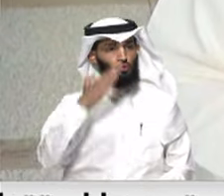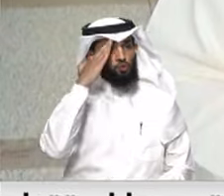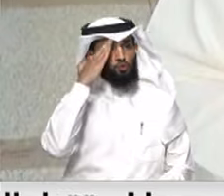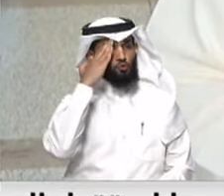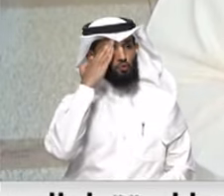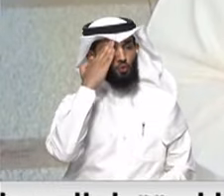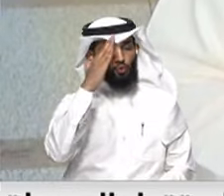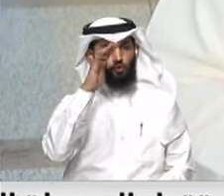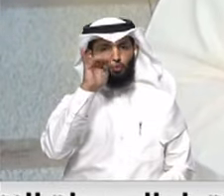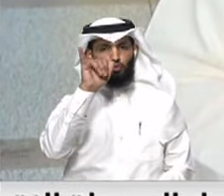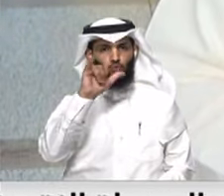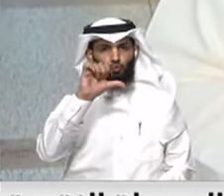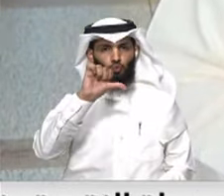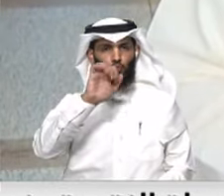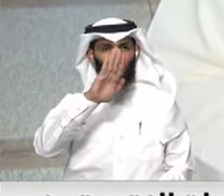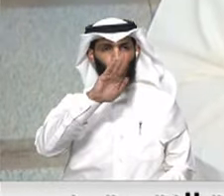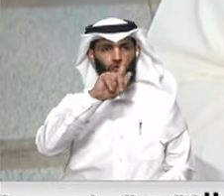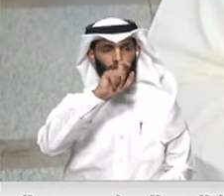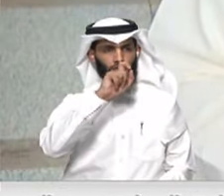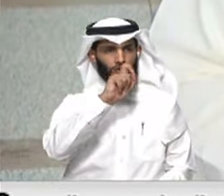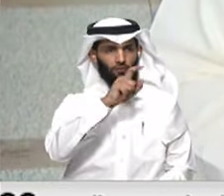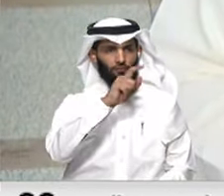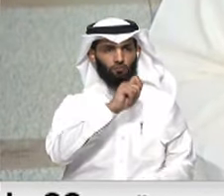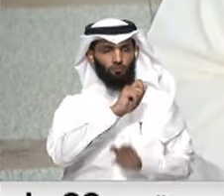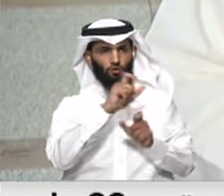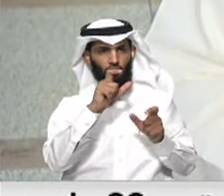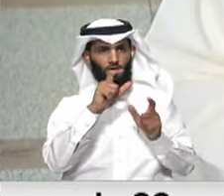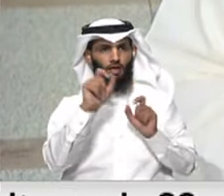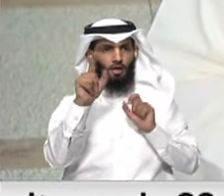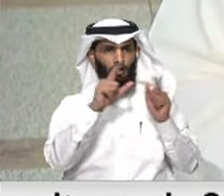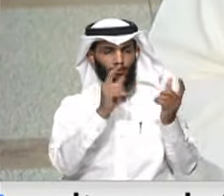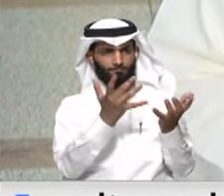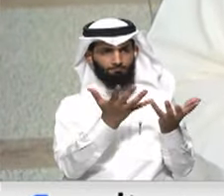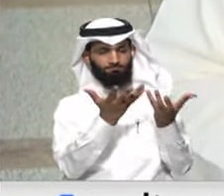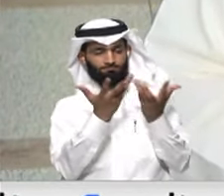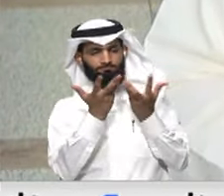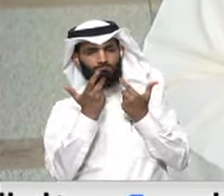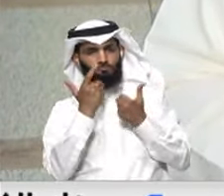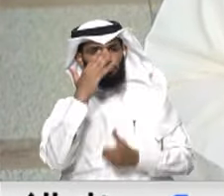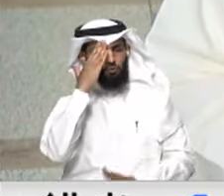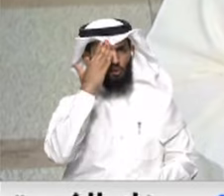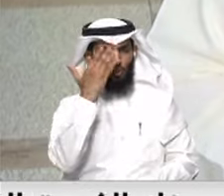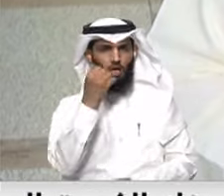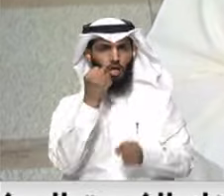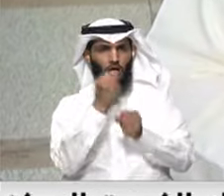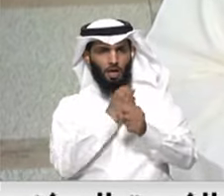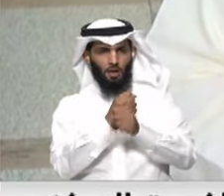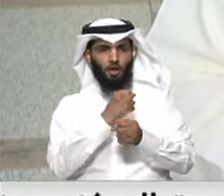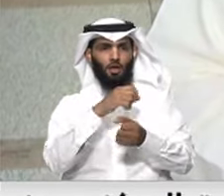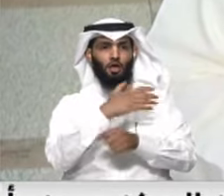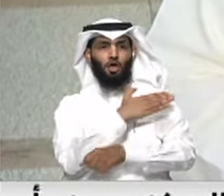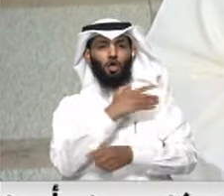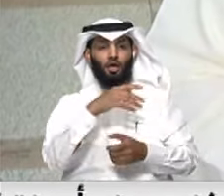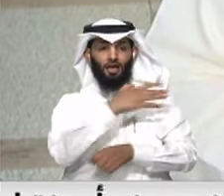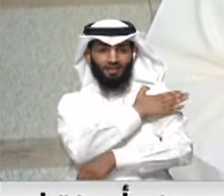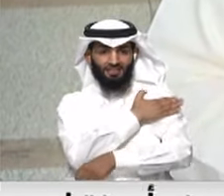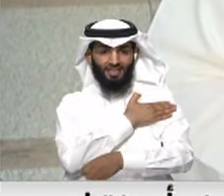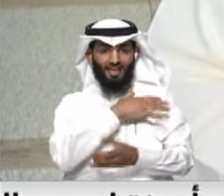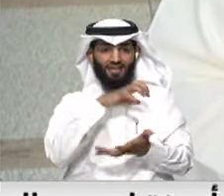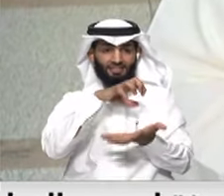صفر زميلنا بمطار الكويت الدولي والذي نقل إلينا الجهود المبذولة من الإدارة العامة للطيران المدني وكذلك جهة الدولة